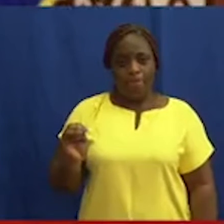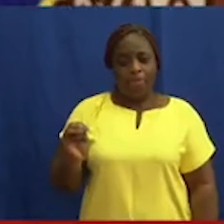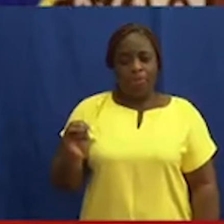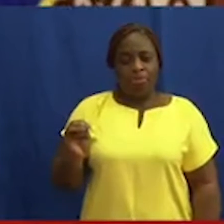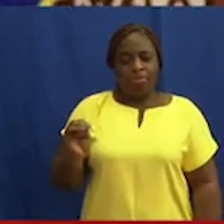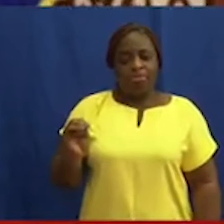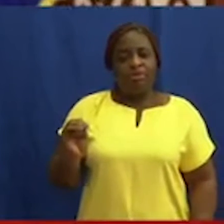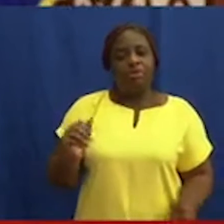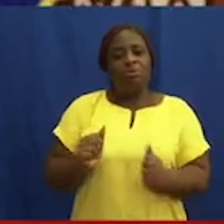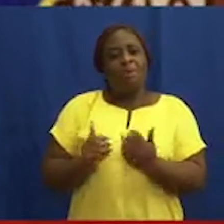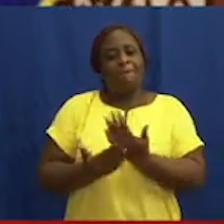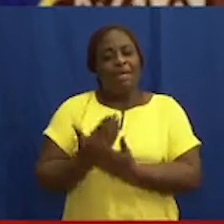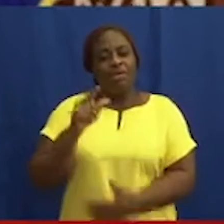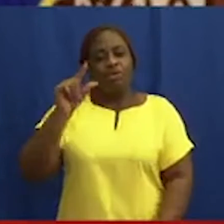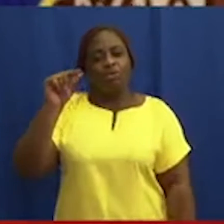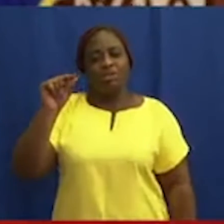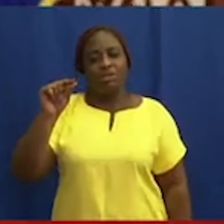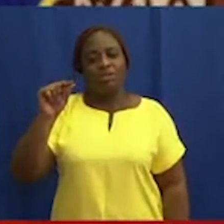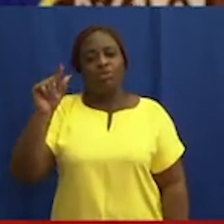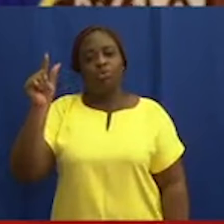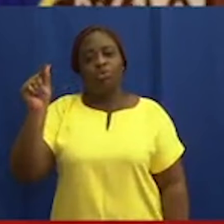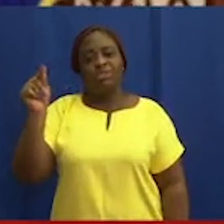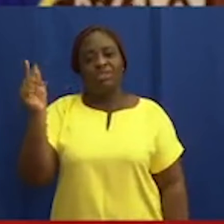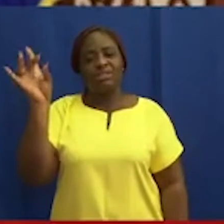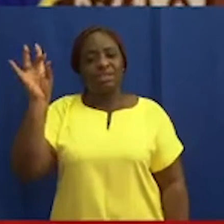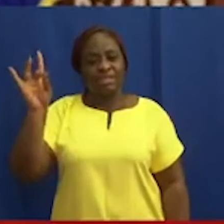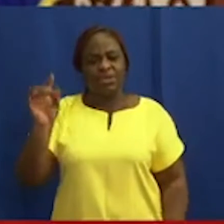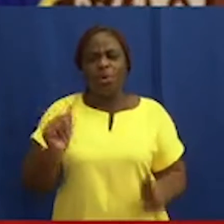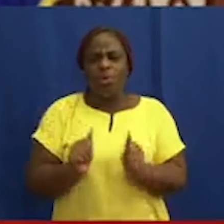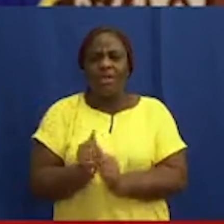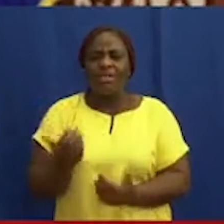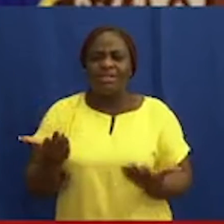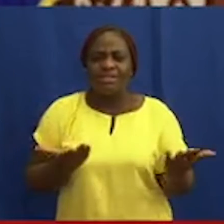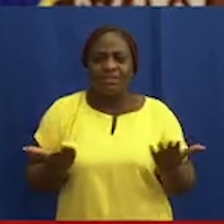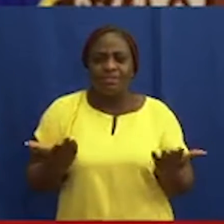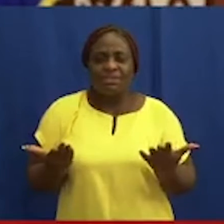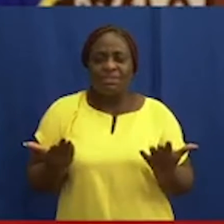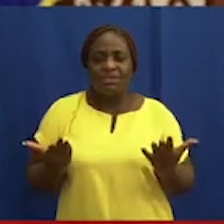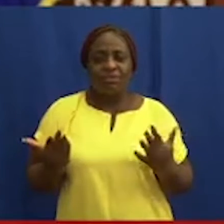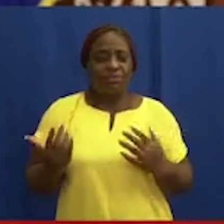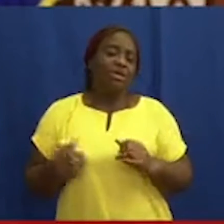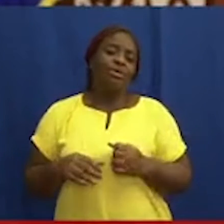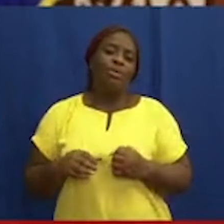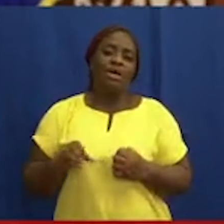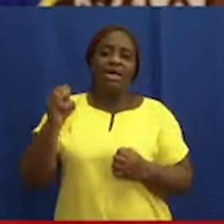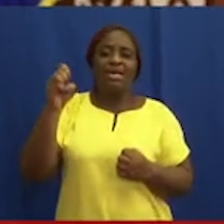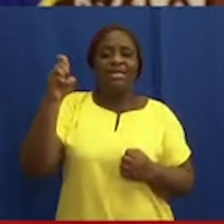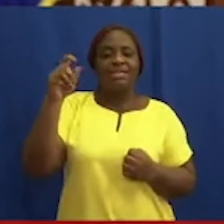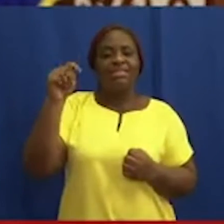da wayannan kayayyaki a sandiyar haka zamu duba shigo da kayayyakin da suka hada kamar